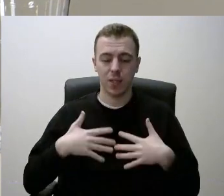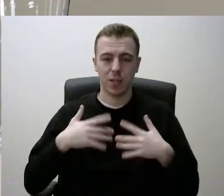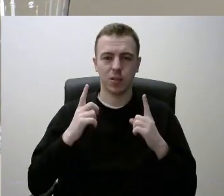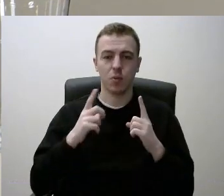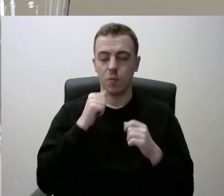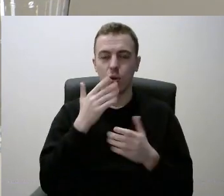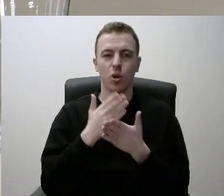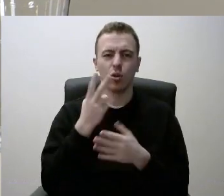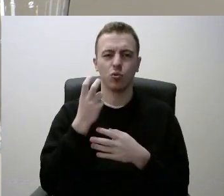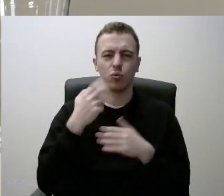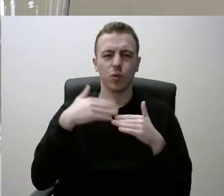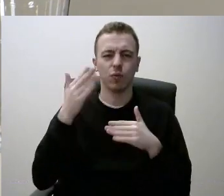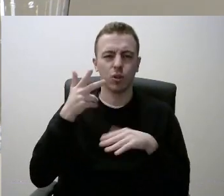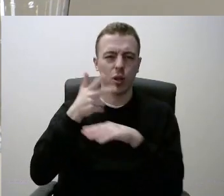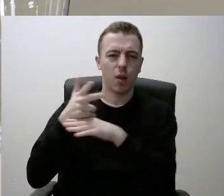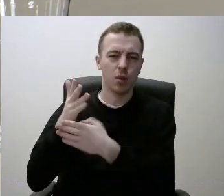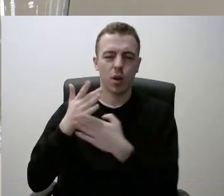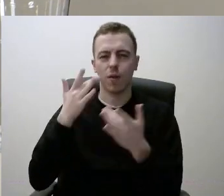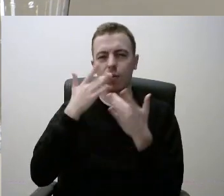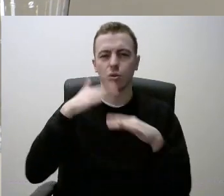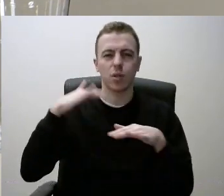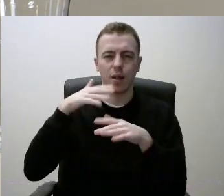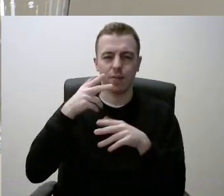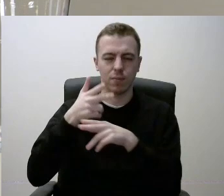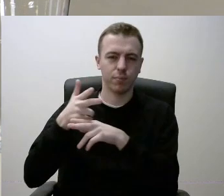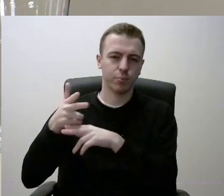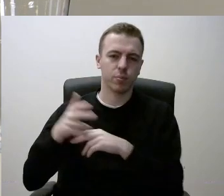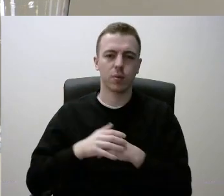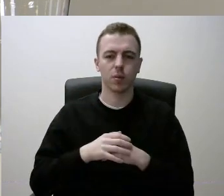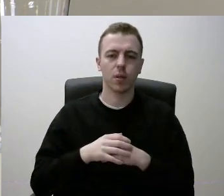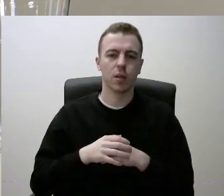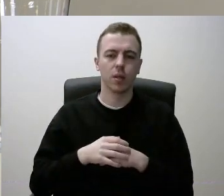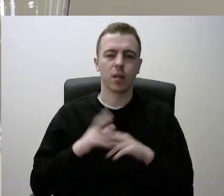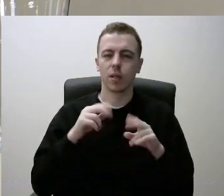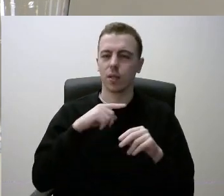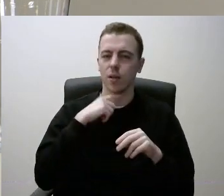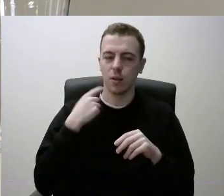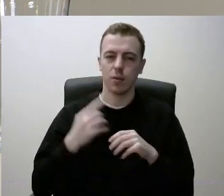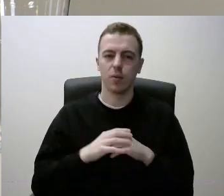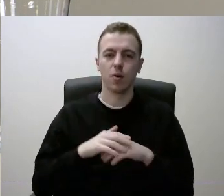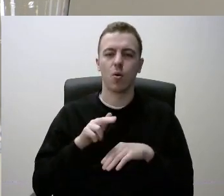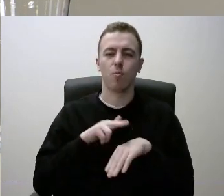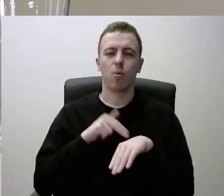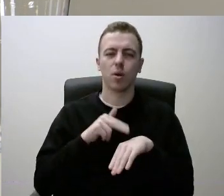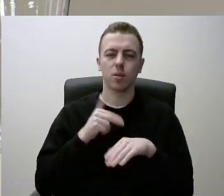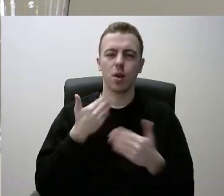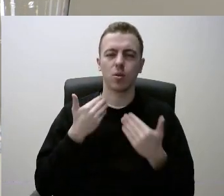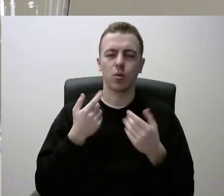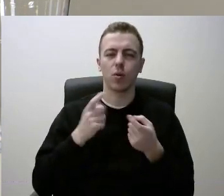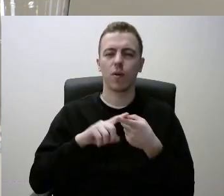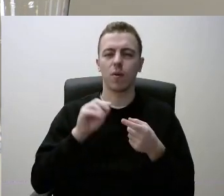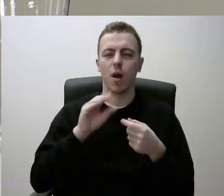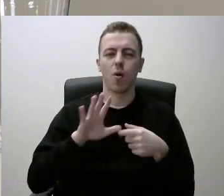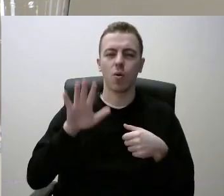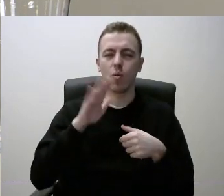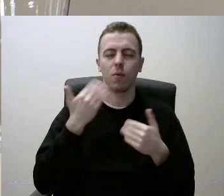kuriomis stebimas yra įvairios viešosios erdvės. Tai yra kiekis pakankamas. Policininkų atrodo pagal Europos, jeigu žiūrėt vidurkius miestų,